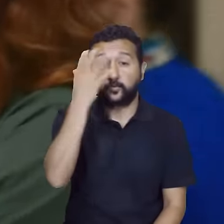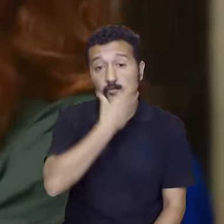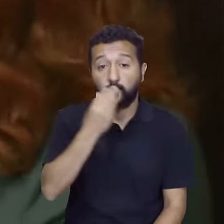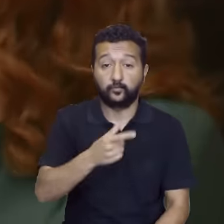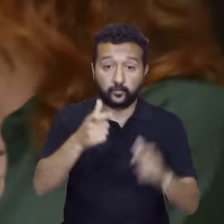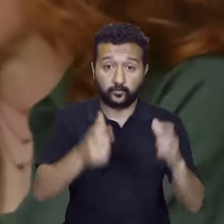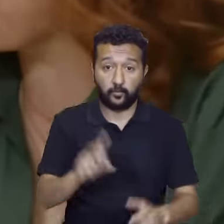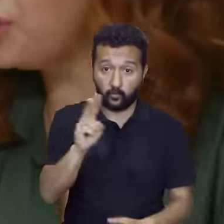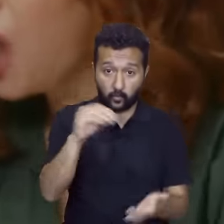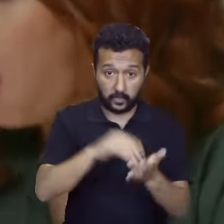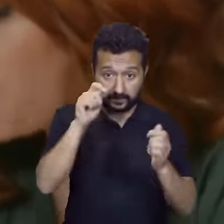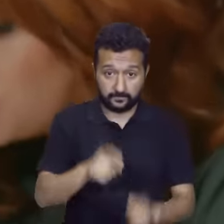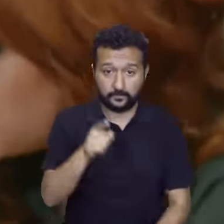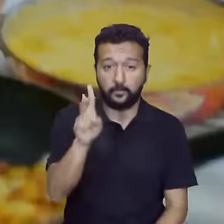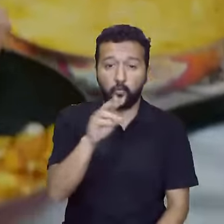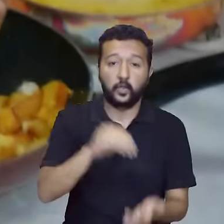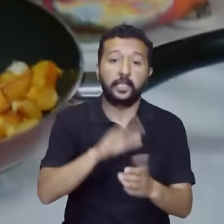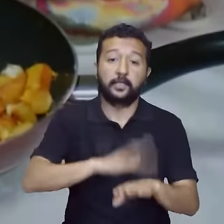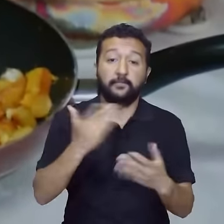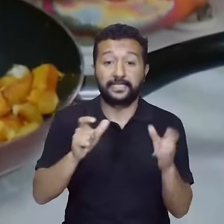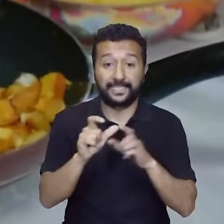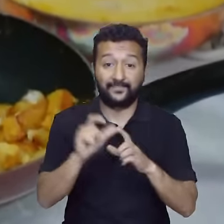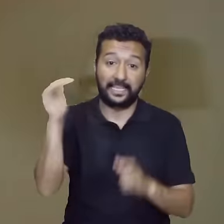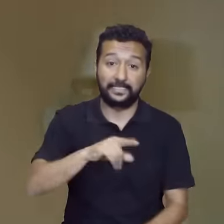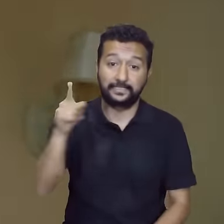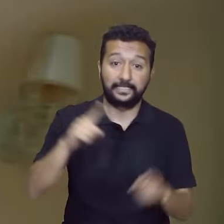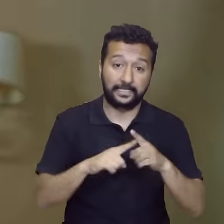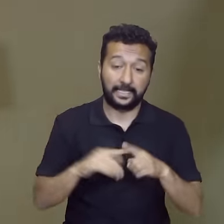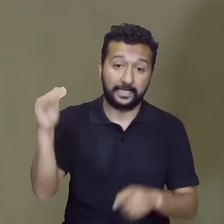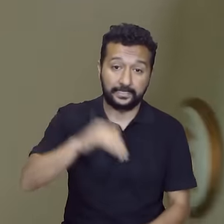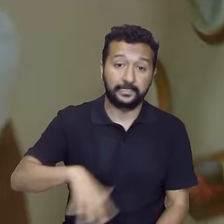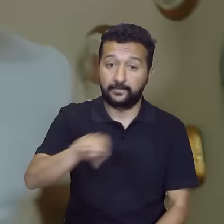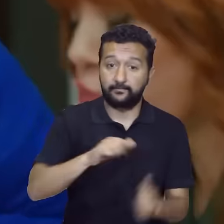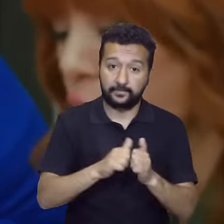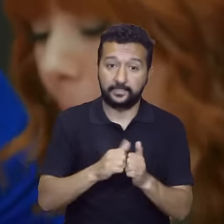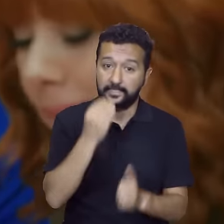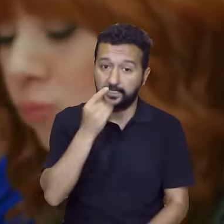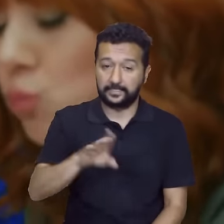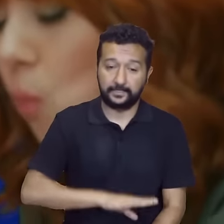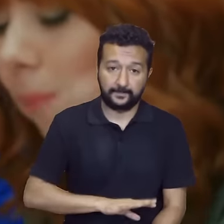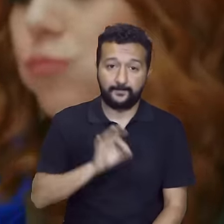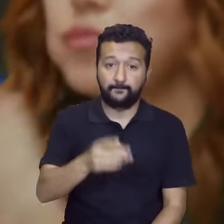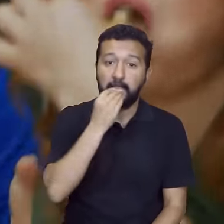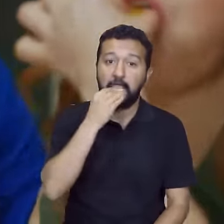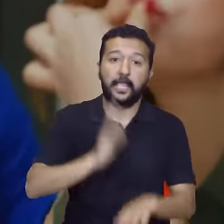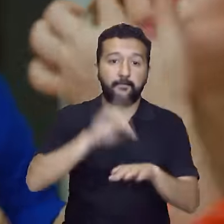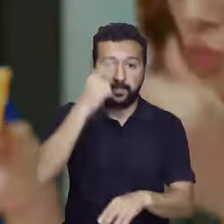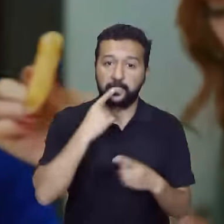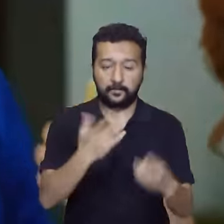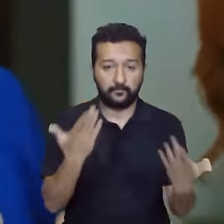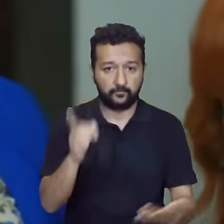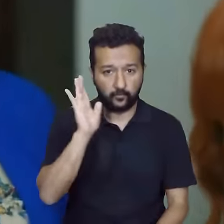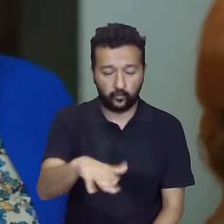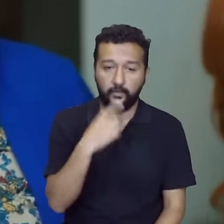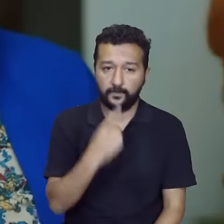güzel olmuş, sen bunları süs diye mi yaptın? Süs diye yapmadım ama Sevda gelecek, Tarık gelecek. Hep birlikte yiyeceğiz yavrucuğum. Sigara böreği patatesle